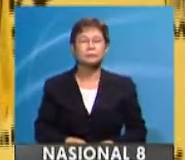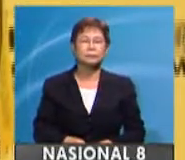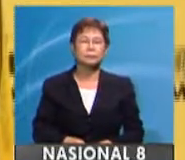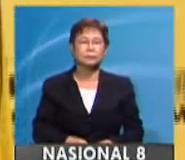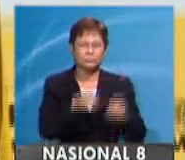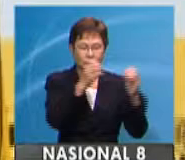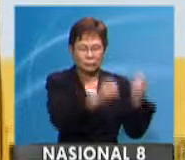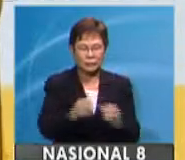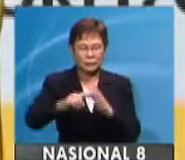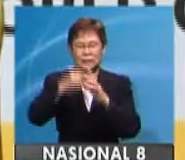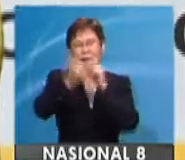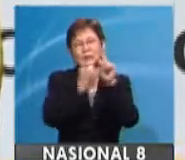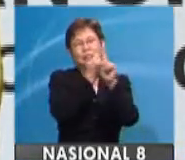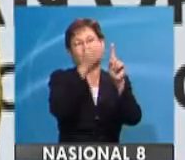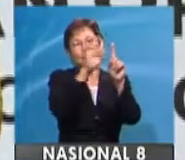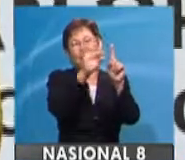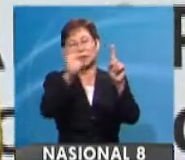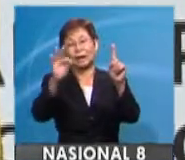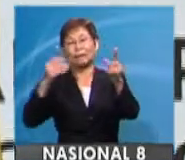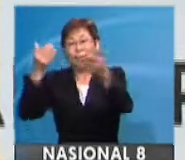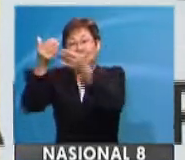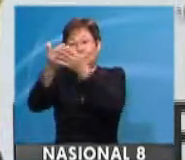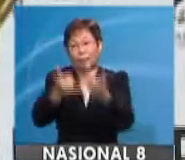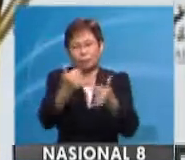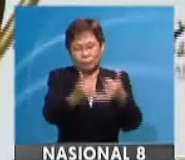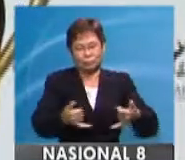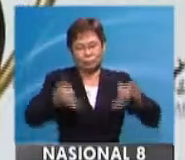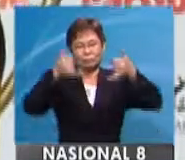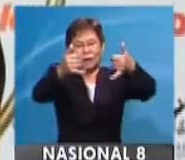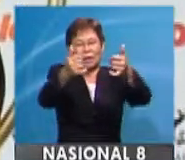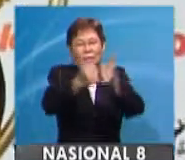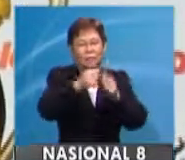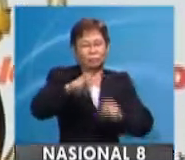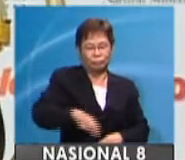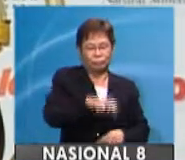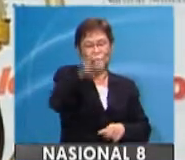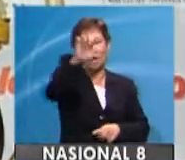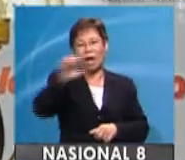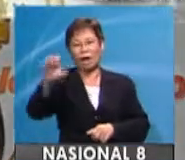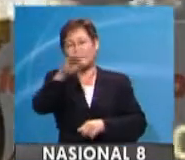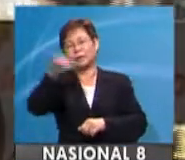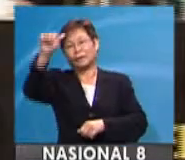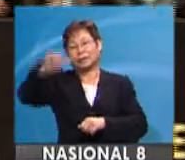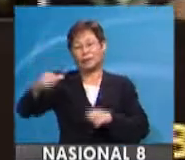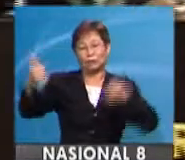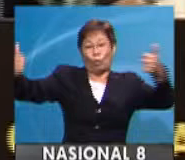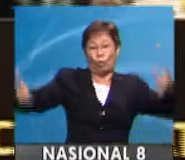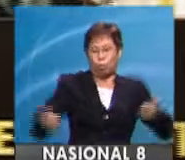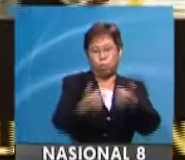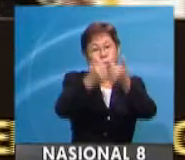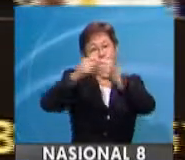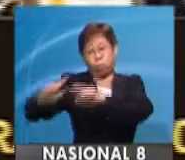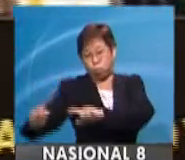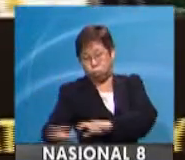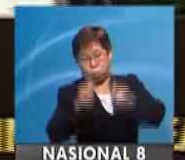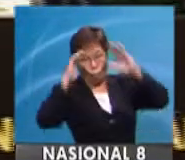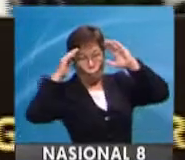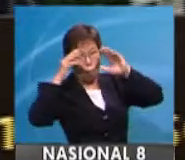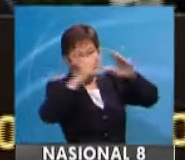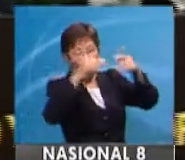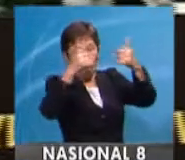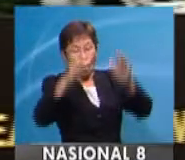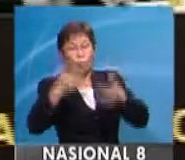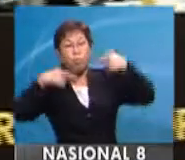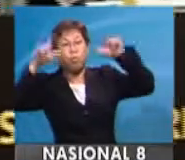Hai dianjurkan sejak 1959 dengan pengikrar Farm bersama jelajah Eropa dan Asia kejahatan ini terus mendapat perhatian ramai